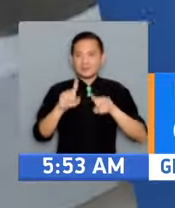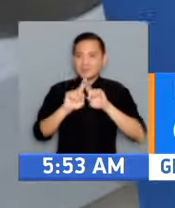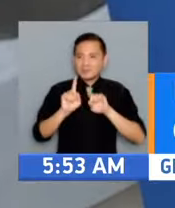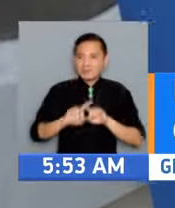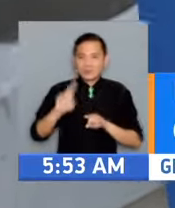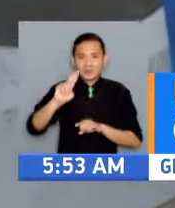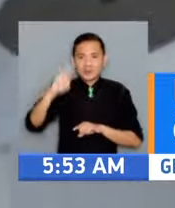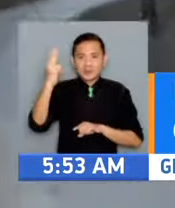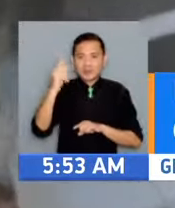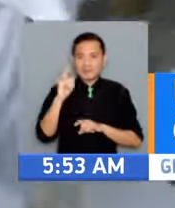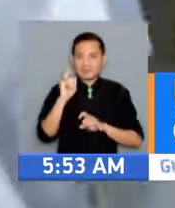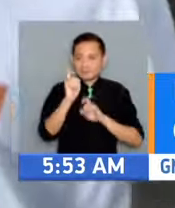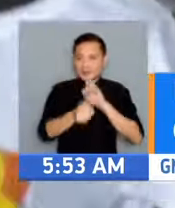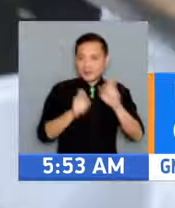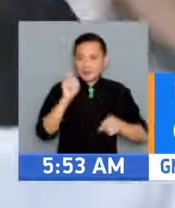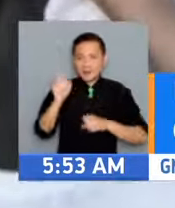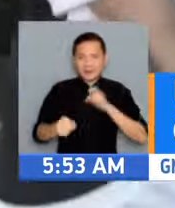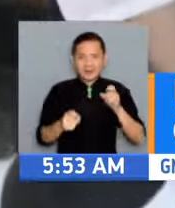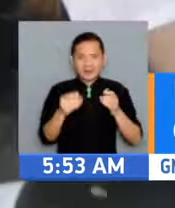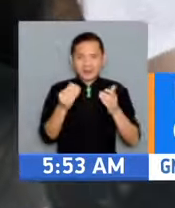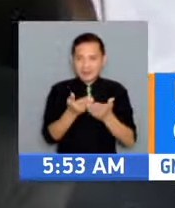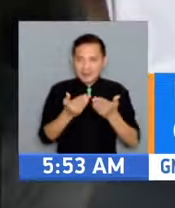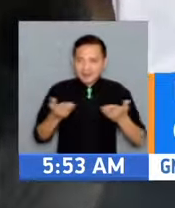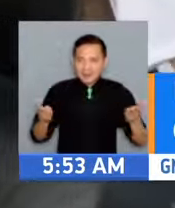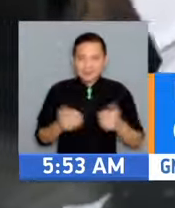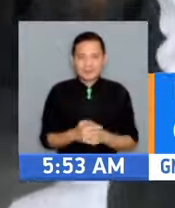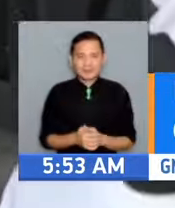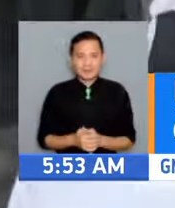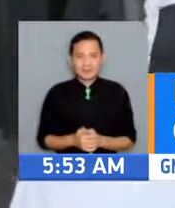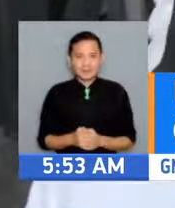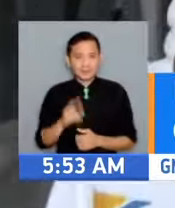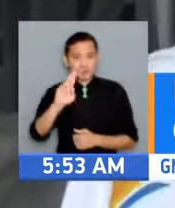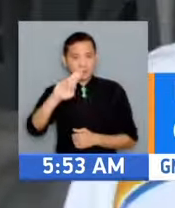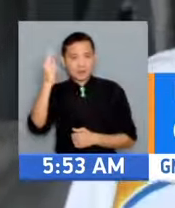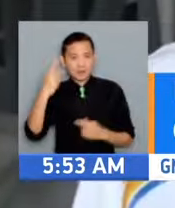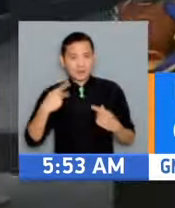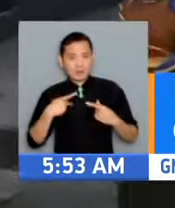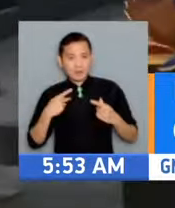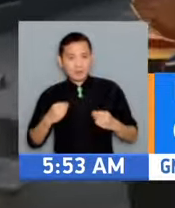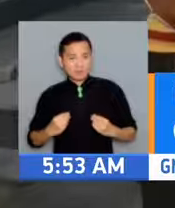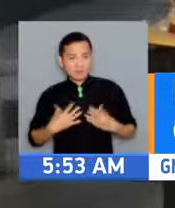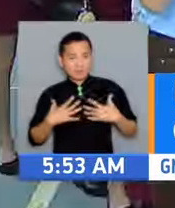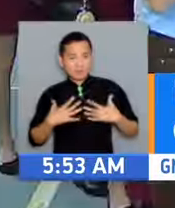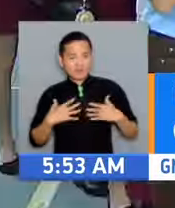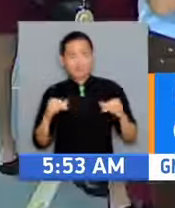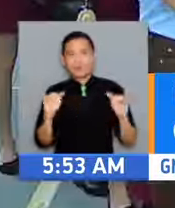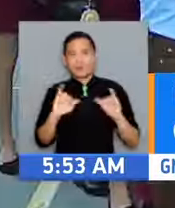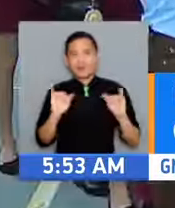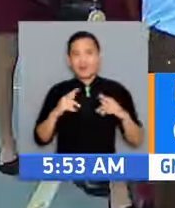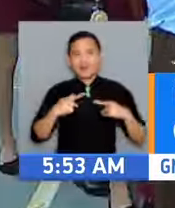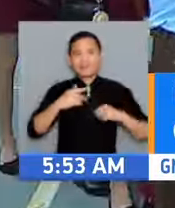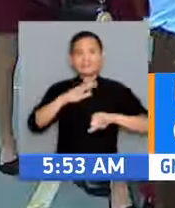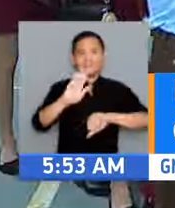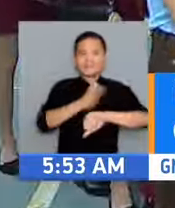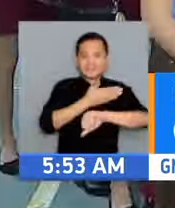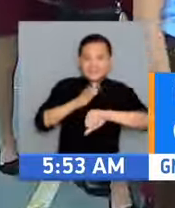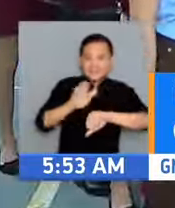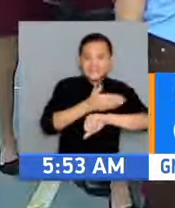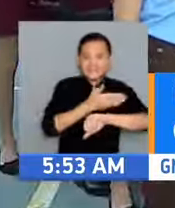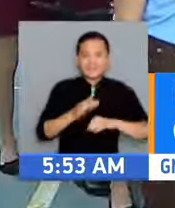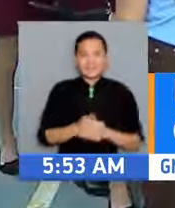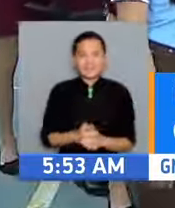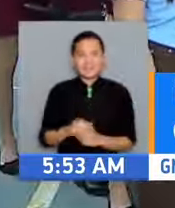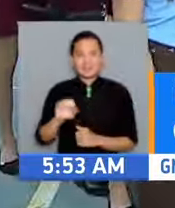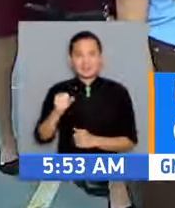ang magbibigay ng saya ngayong umaga. Dahil din, meron magbibigay ng mga masasayang kantahan. Kaya naman, Shuvi, pakilala mo na